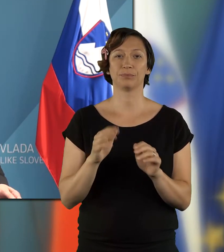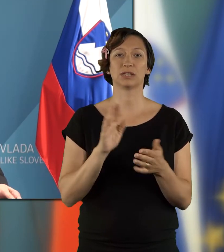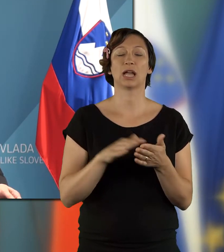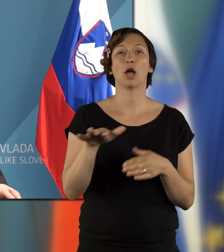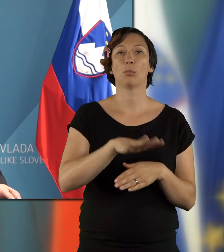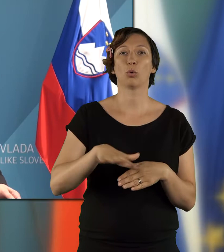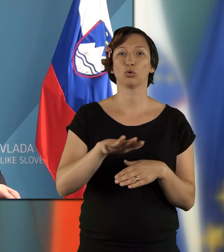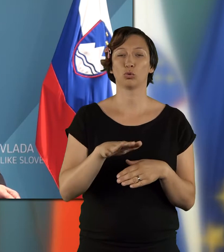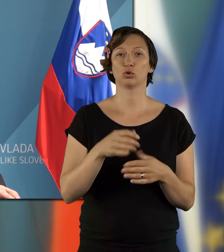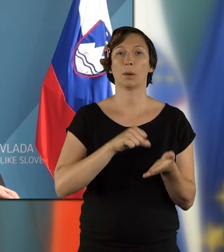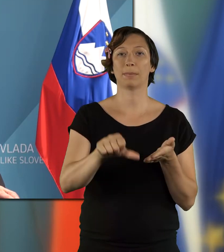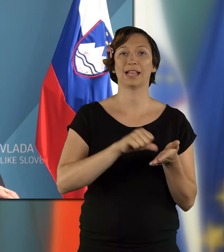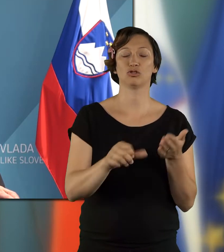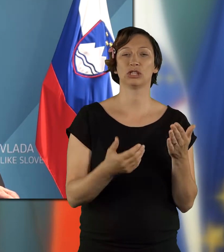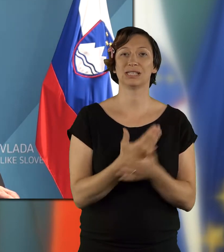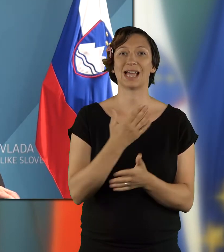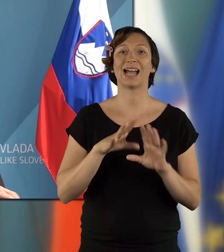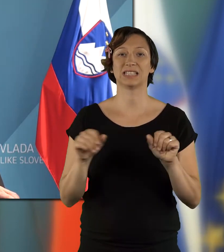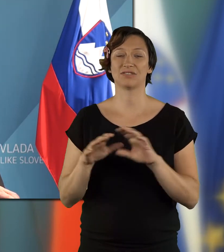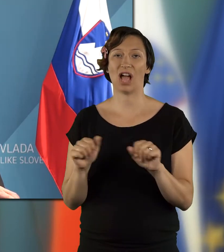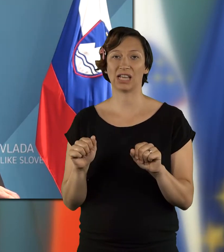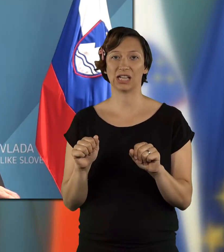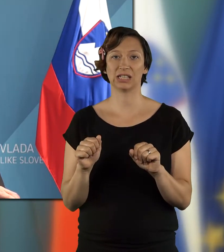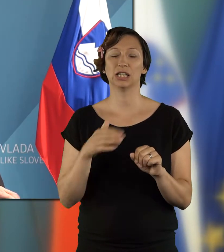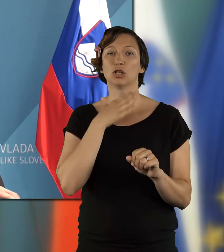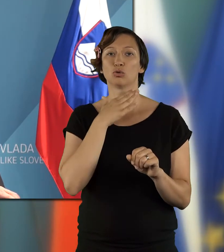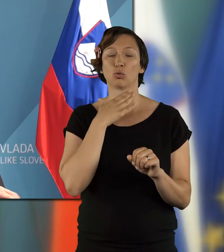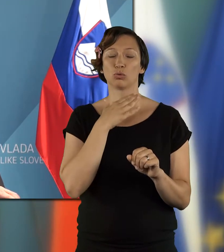na področju plačil za izvajanje